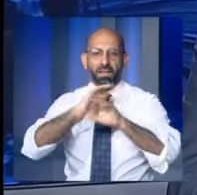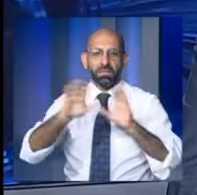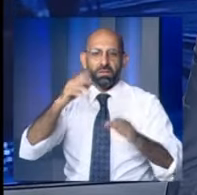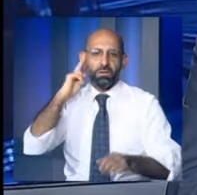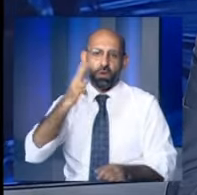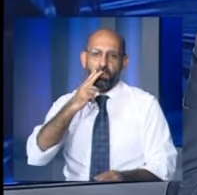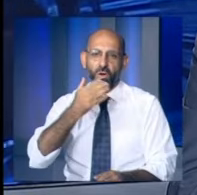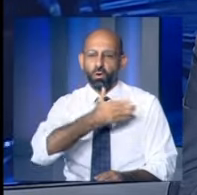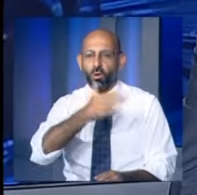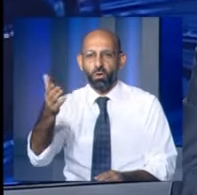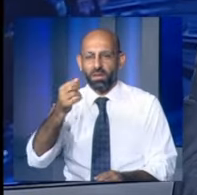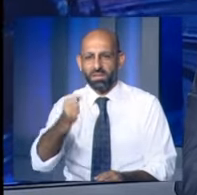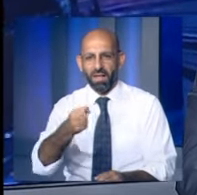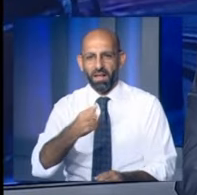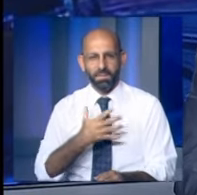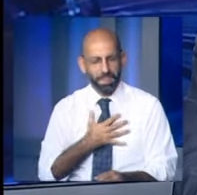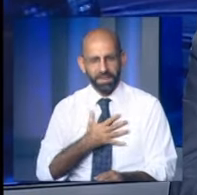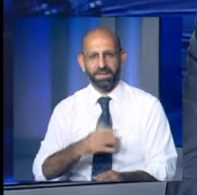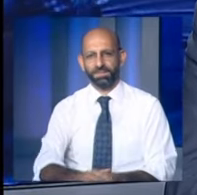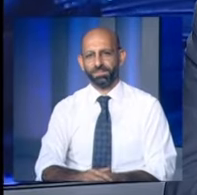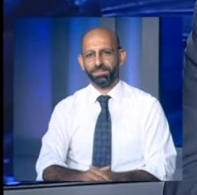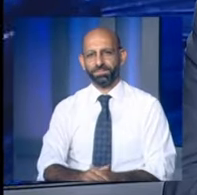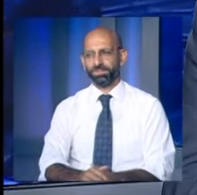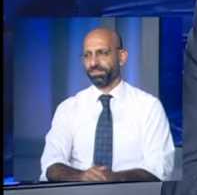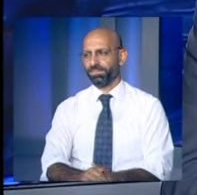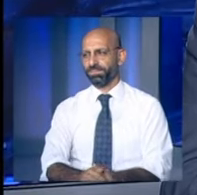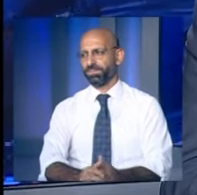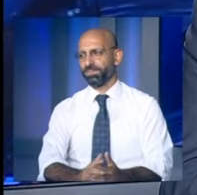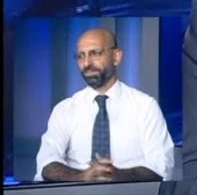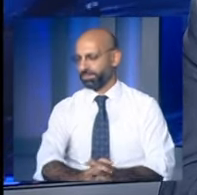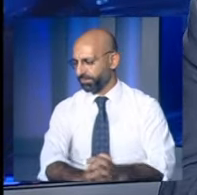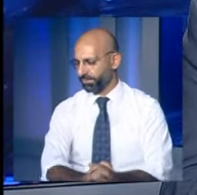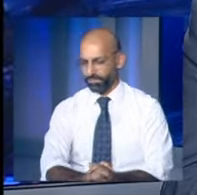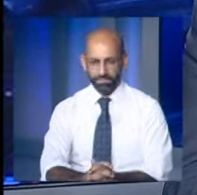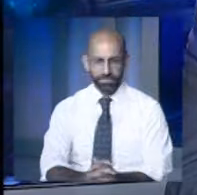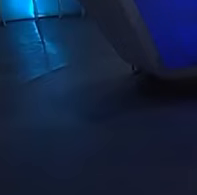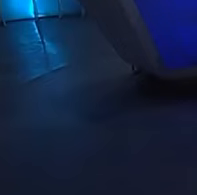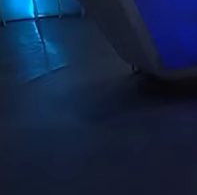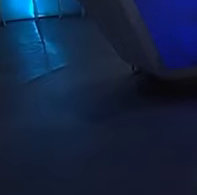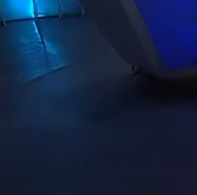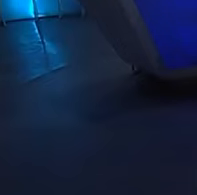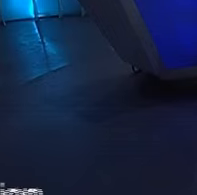مشاهدينا الكرام، في الختام أنا وهشام نشكركم ودمتم بخير.